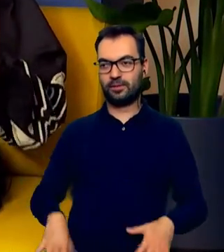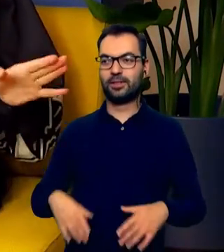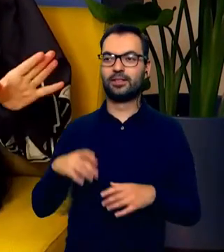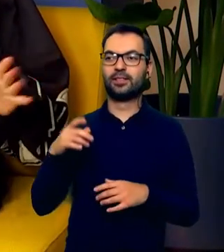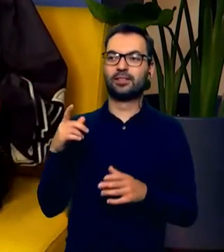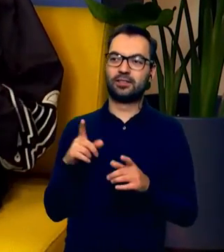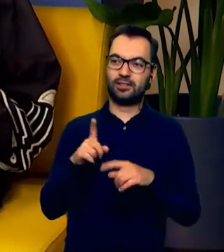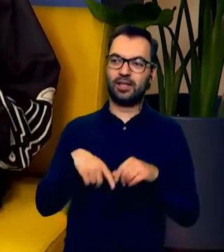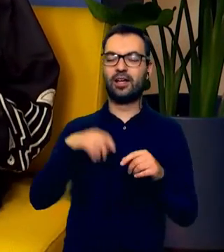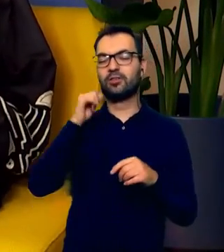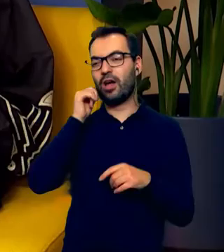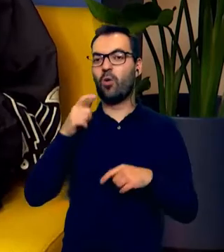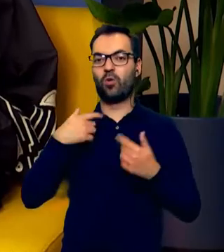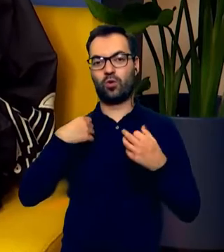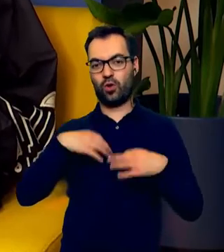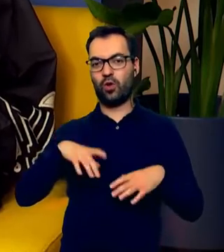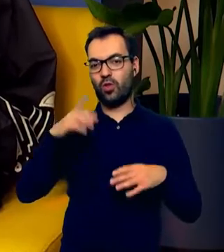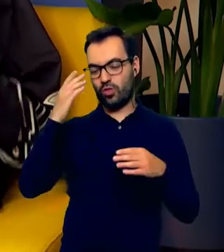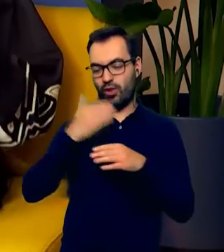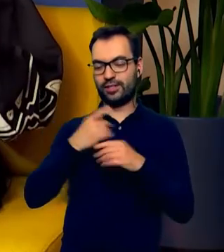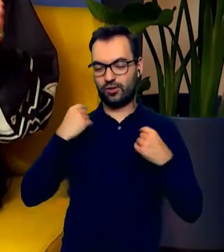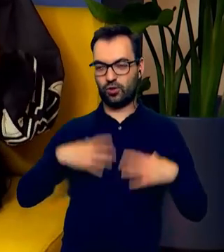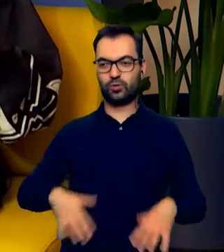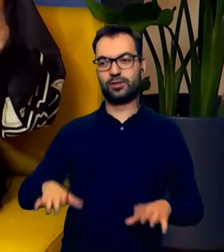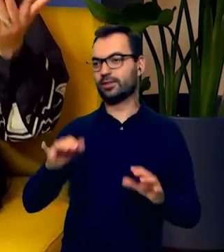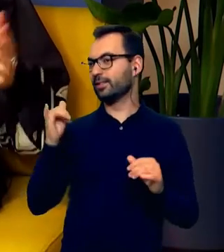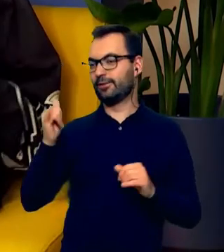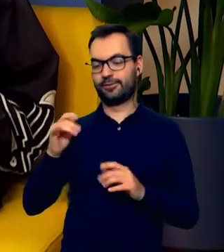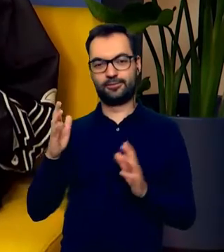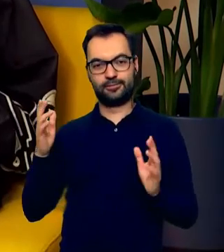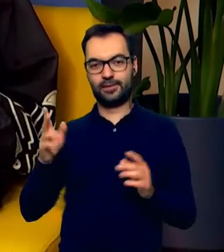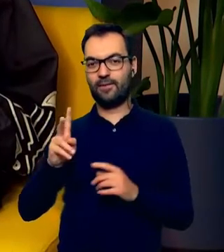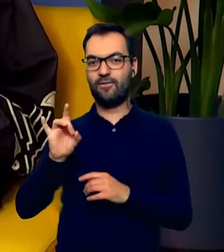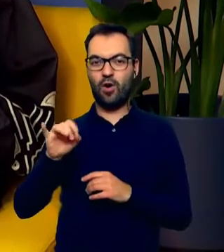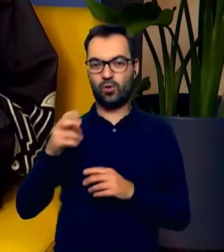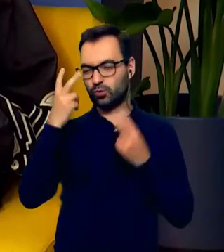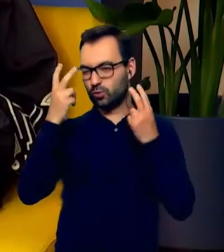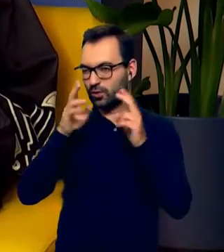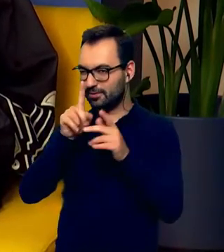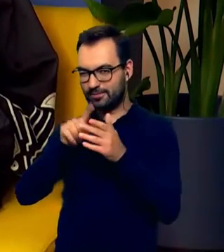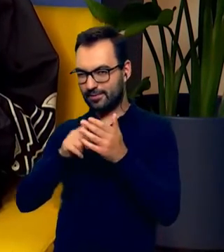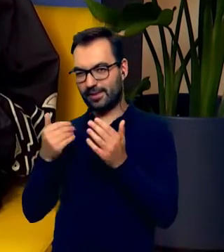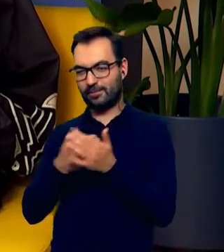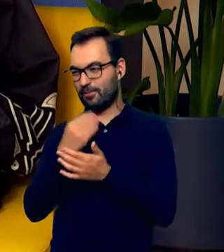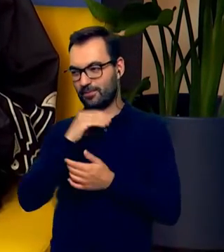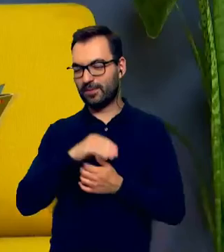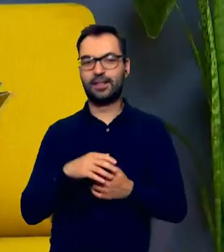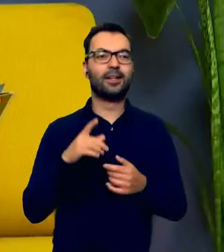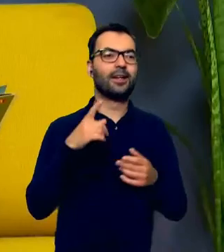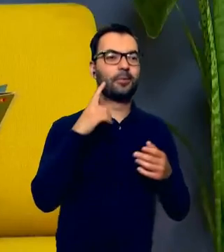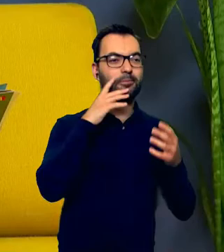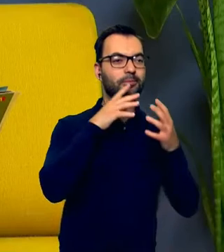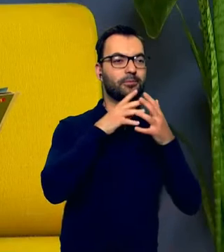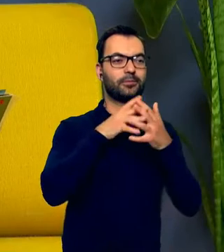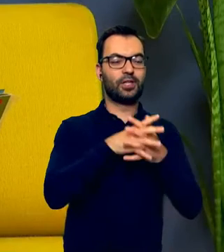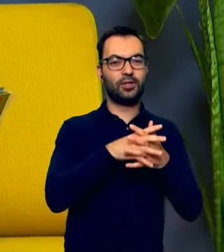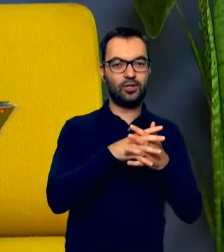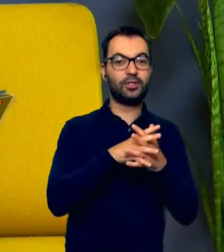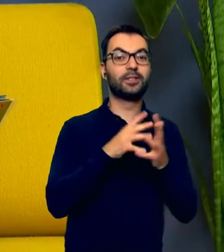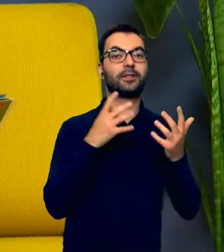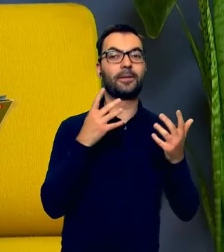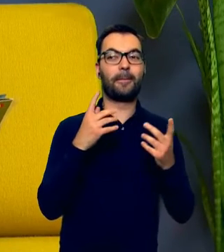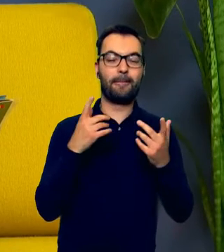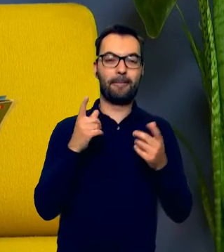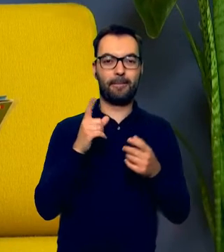na co dzień ubrania słabe, ale koszule to strasznie pilnuję. W ogóle tam wyszukuję modnych koszul nocnych. ta przeźroczystość to jest